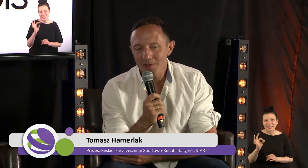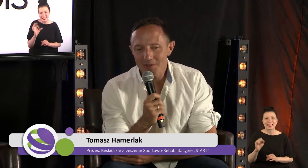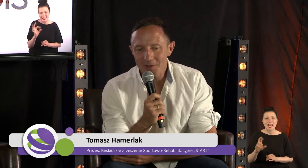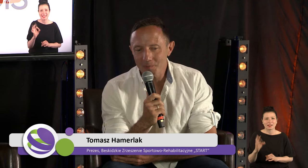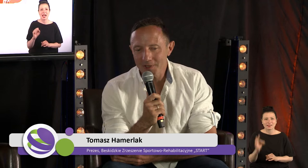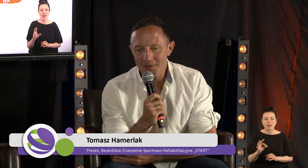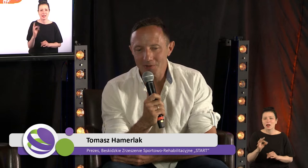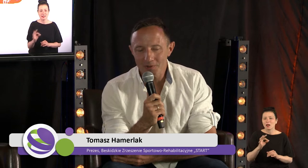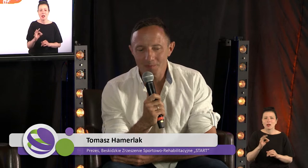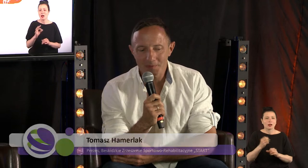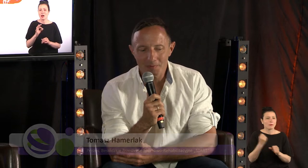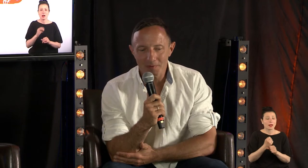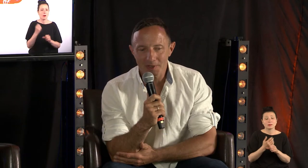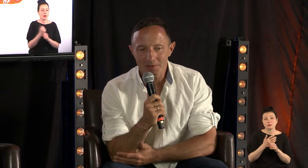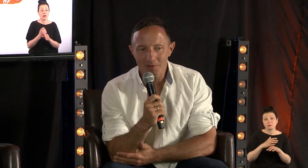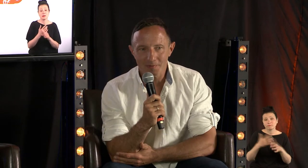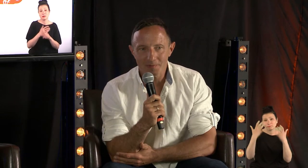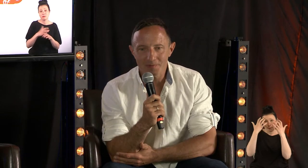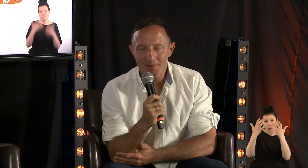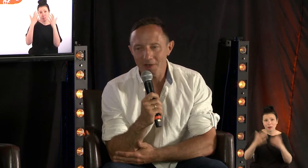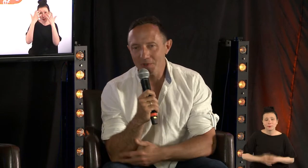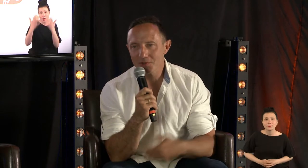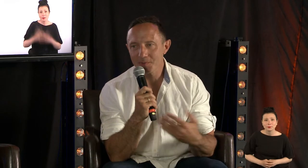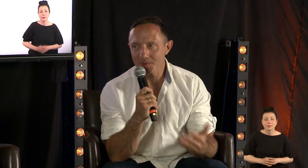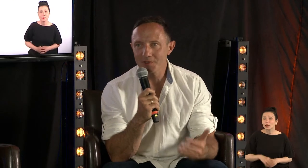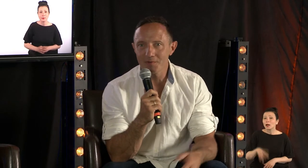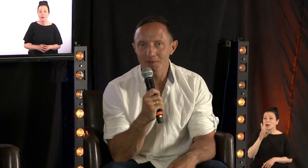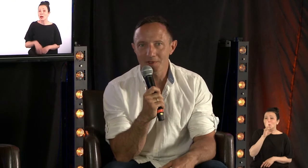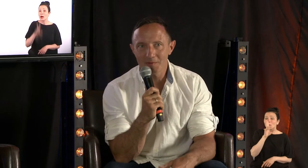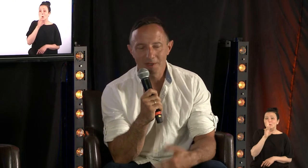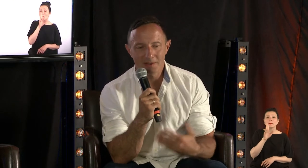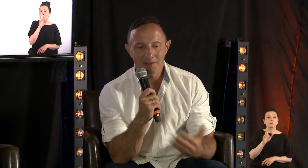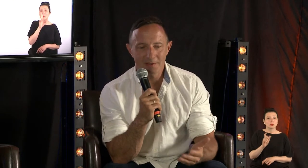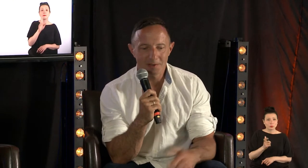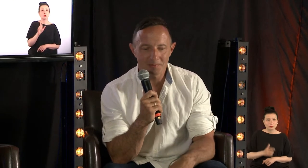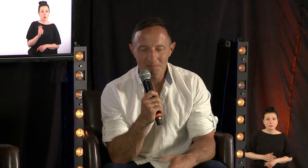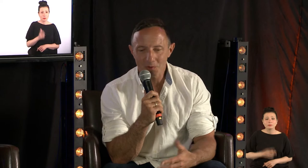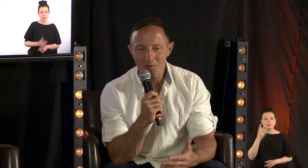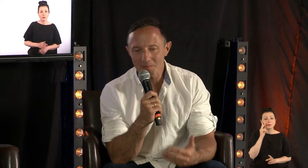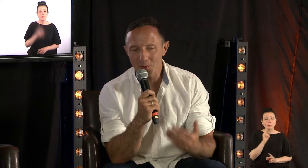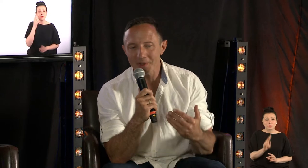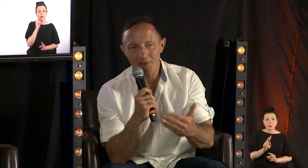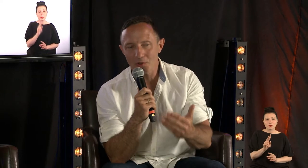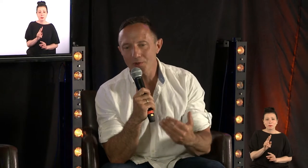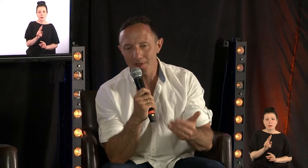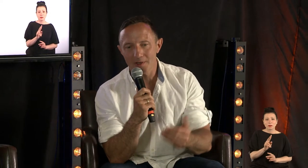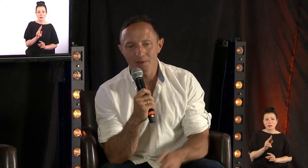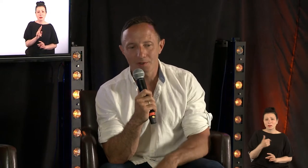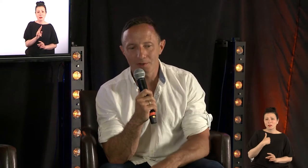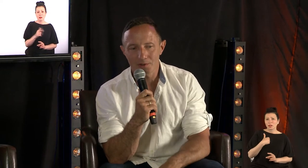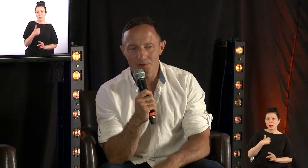odnośnie tego pytania, to powiem tak, no, ja patrząc z perspektywy no, od 15 roku